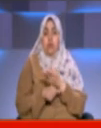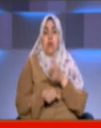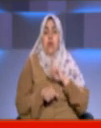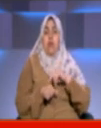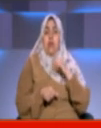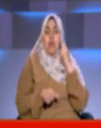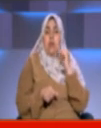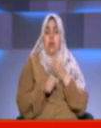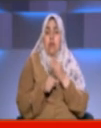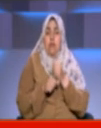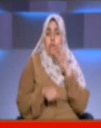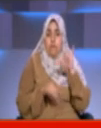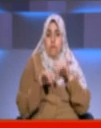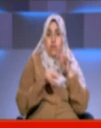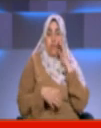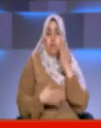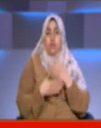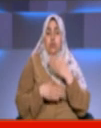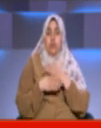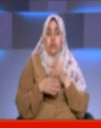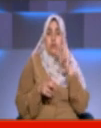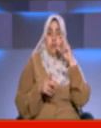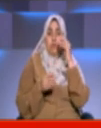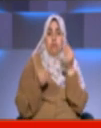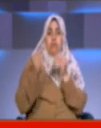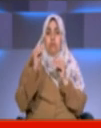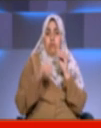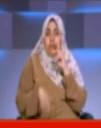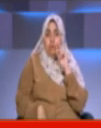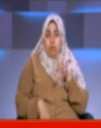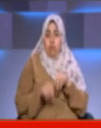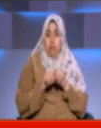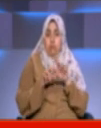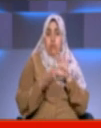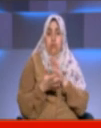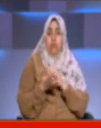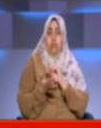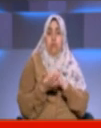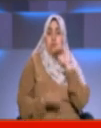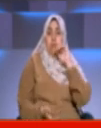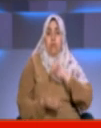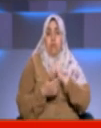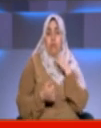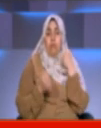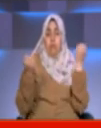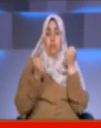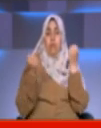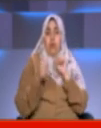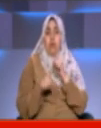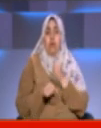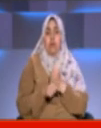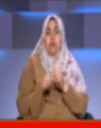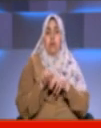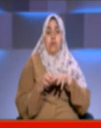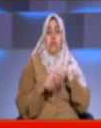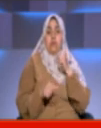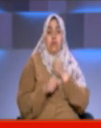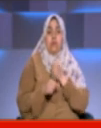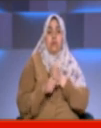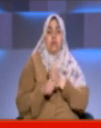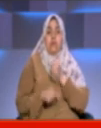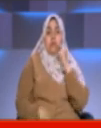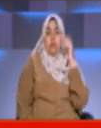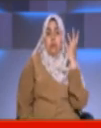يعني فبركة بعض المشاهد، نشر أخبار مجهلة، محاولة صناعة أساطير من شخصيات